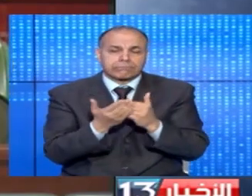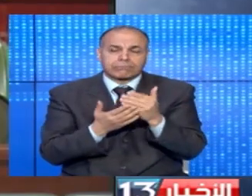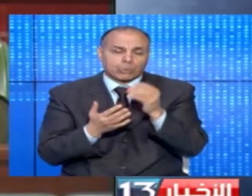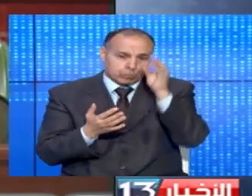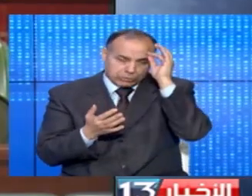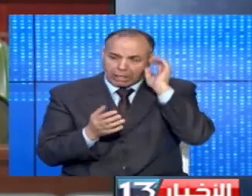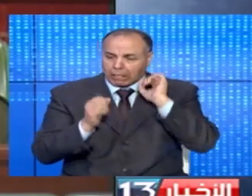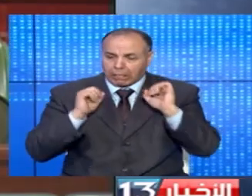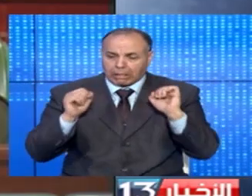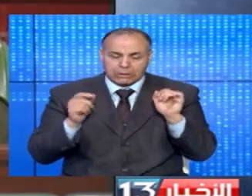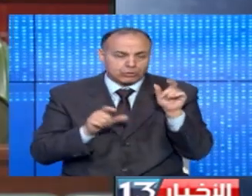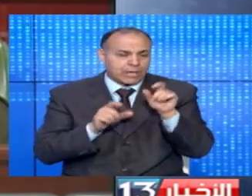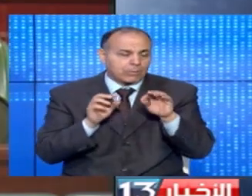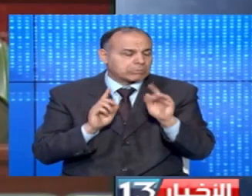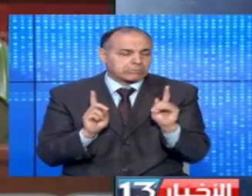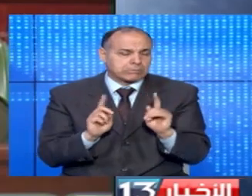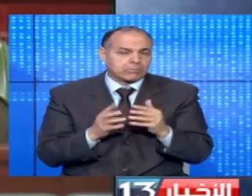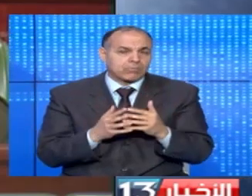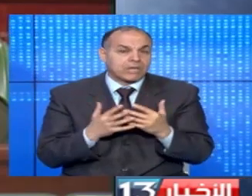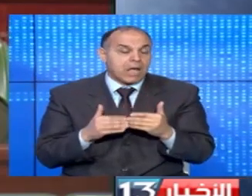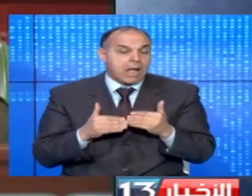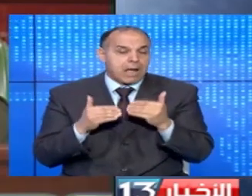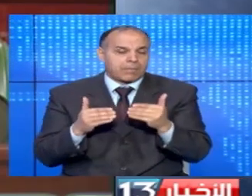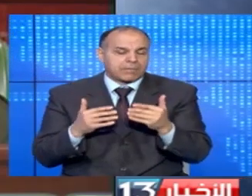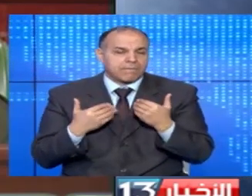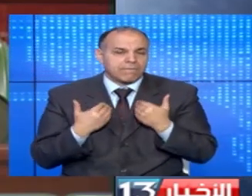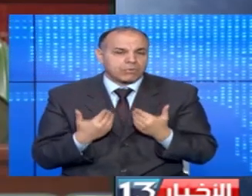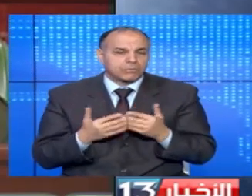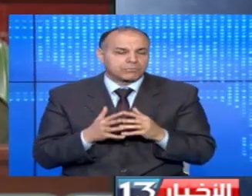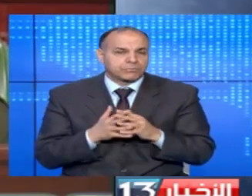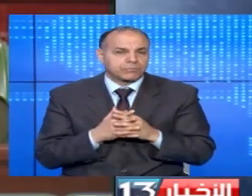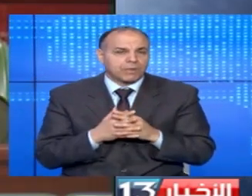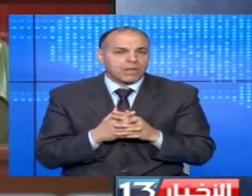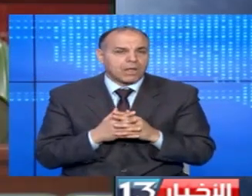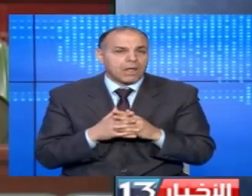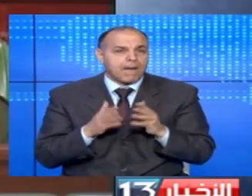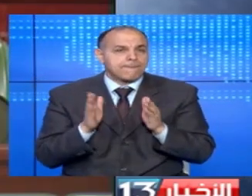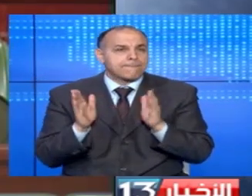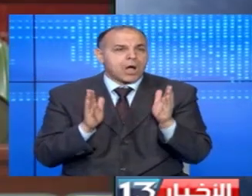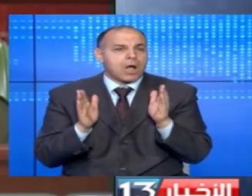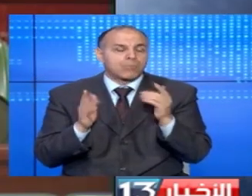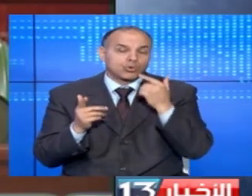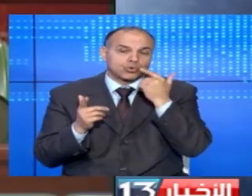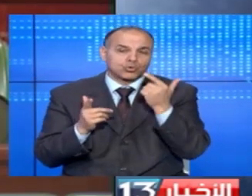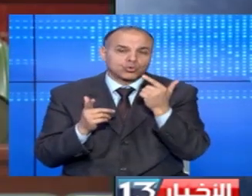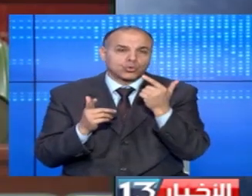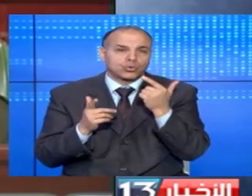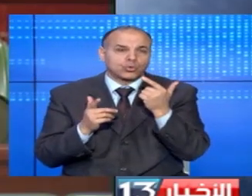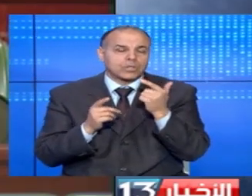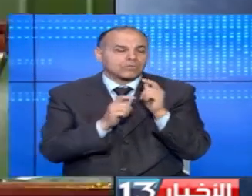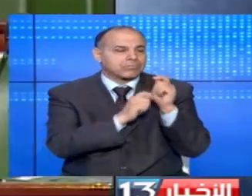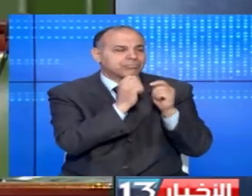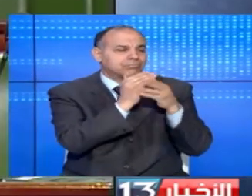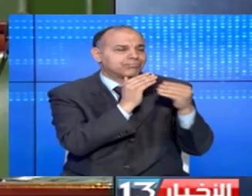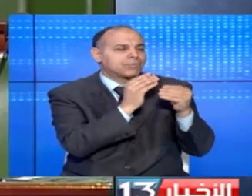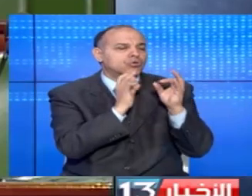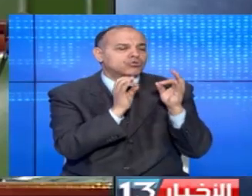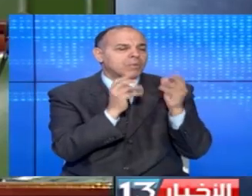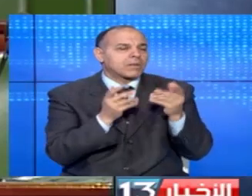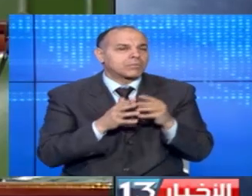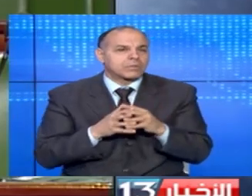والشعب التونسي في مقابل مقابل اصداء يدي القروض